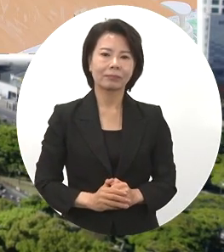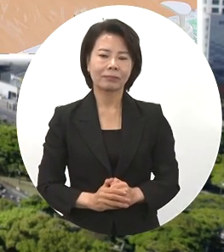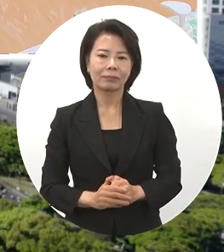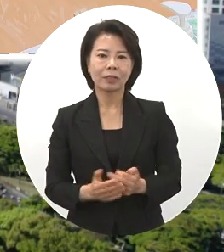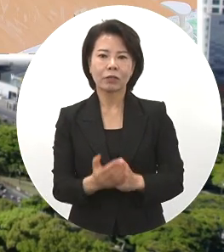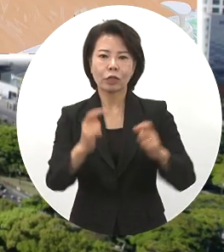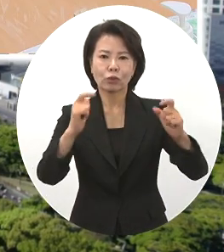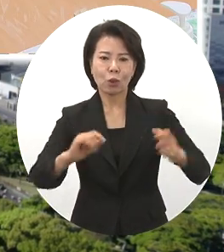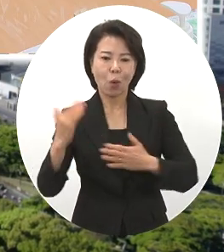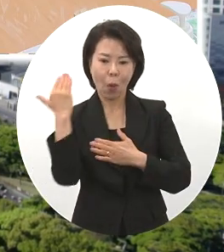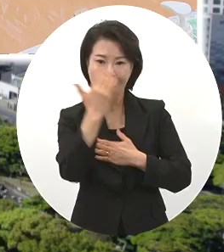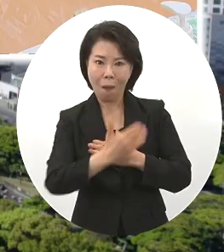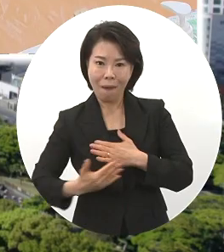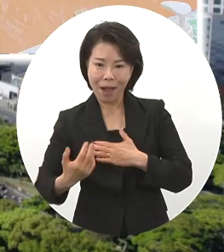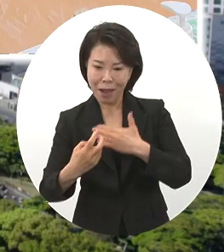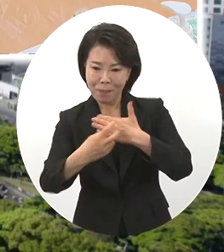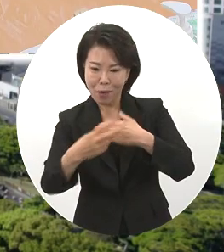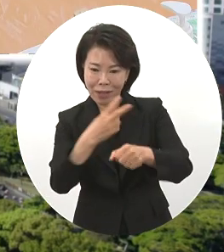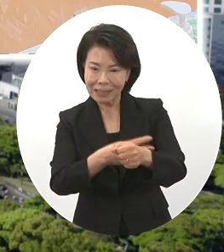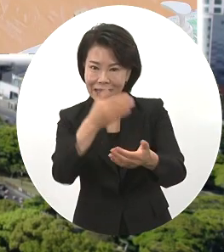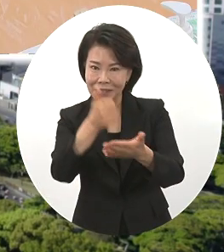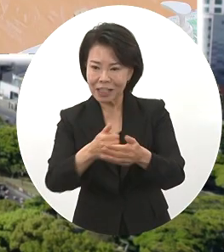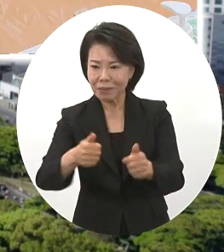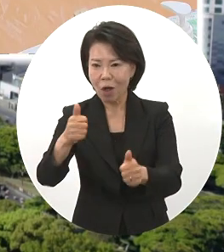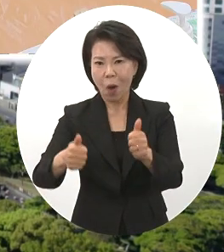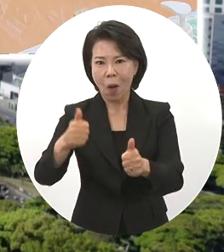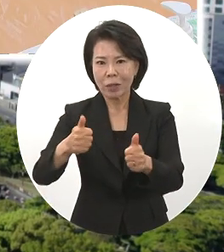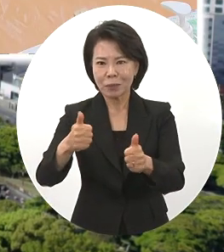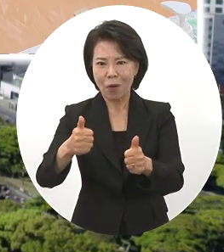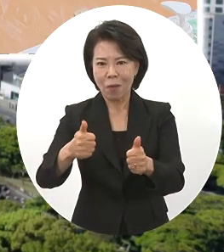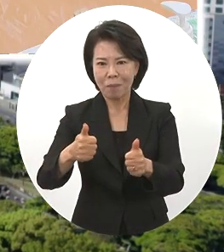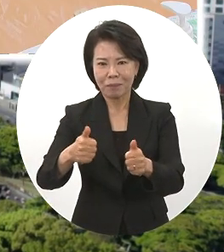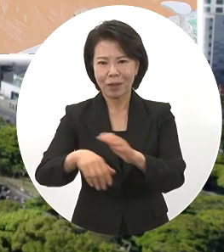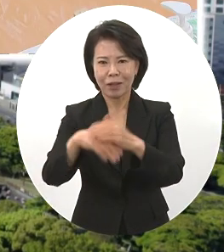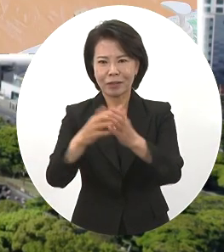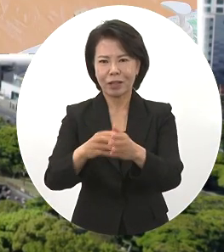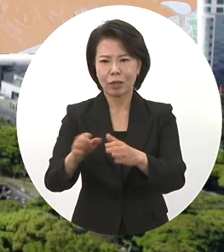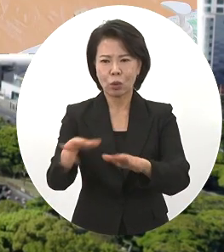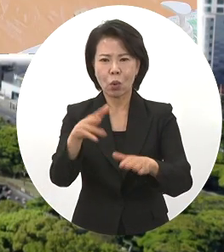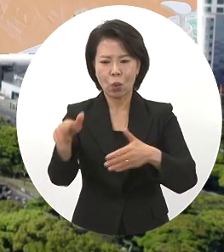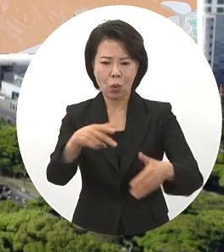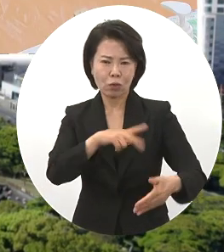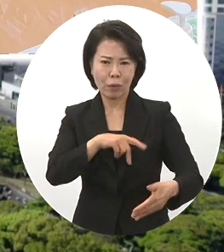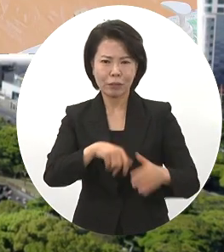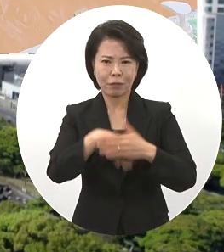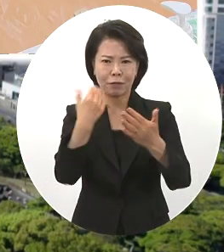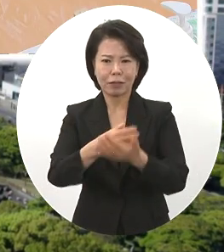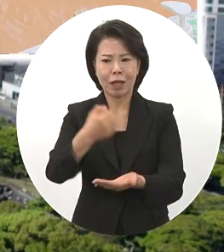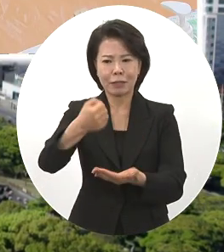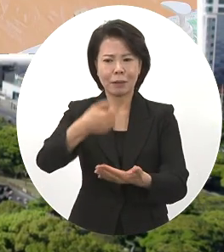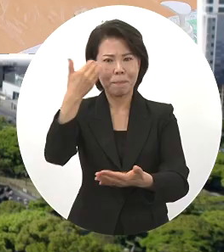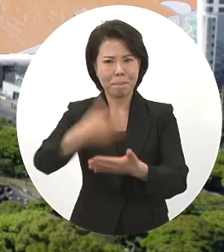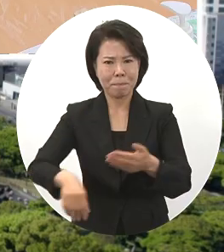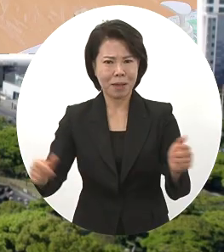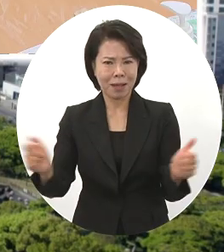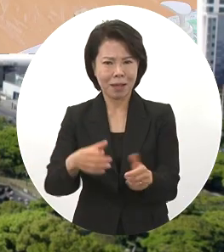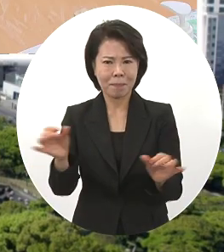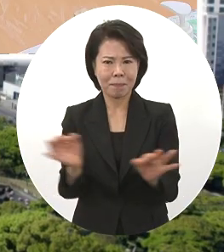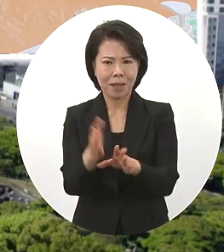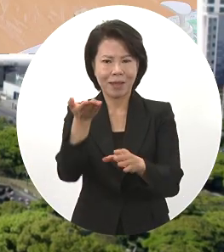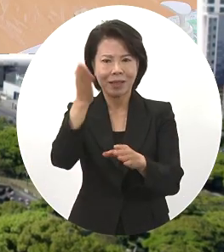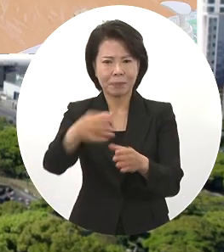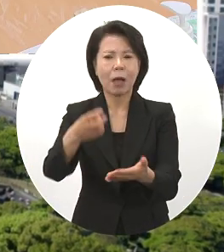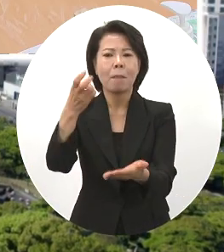제주특별자치도가 추진한 건강주치 시범사업이 도의회에서 예산 전액이 삭감됐지만 법적 절차를